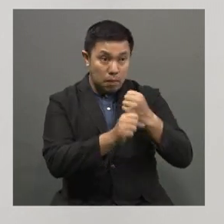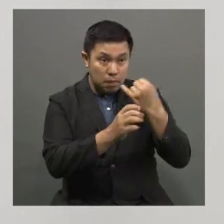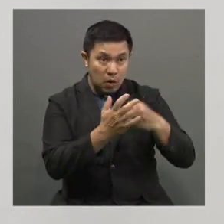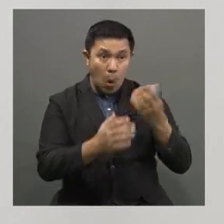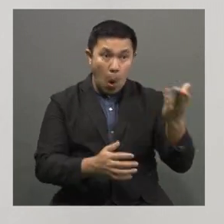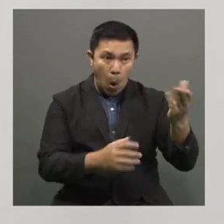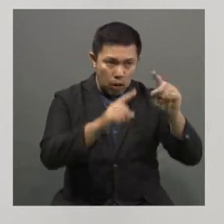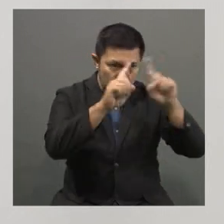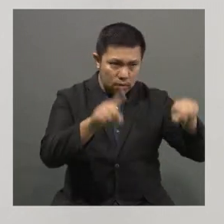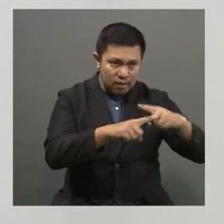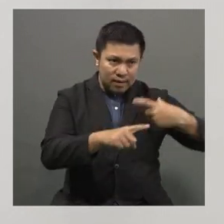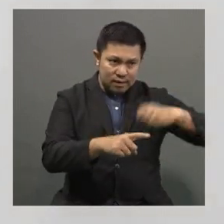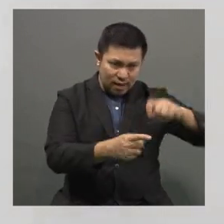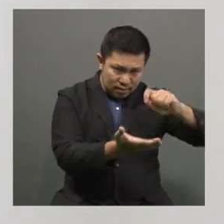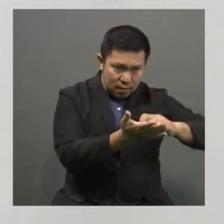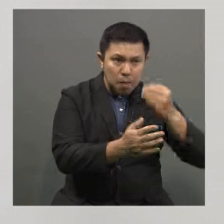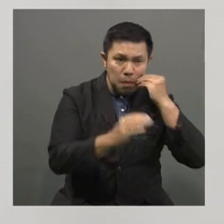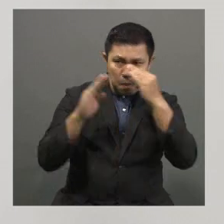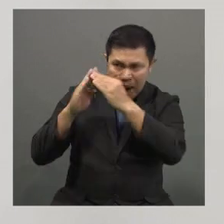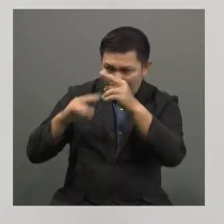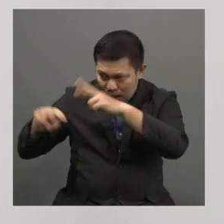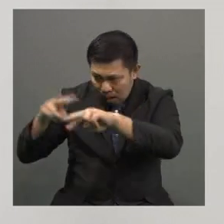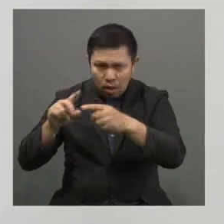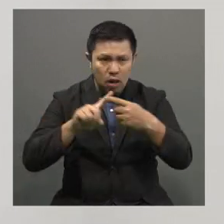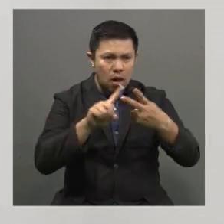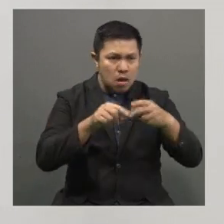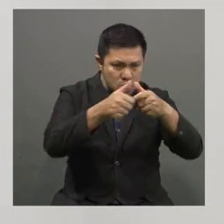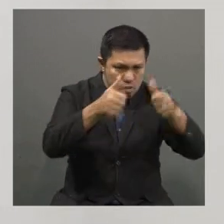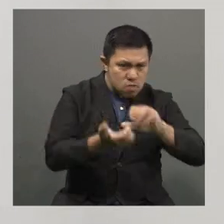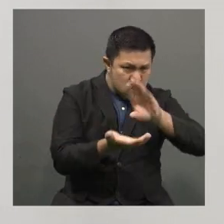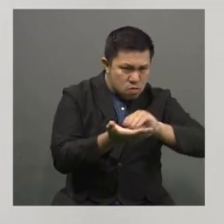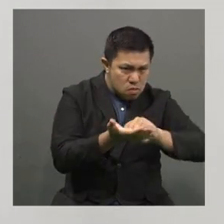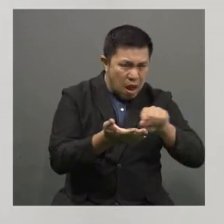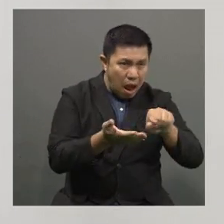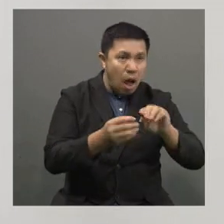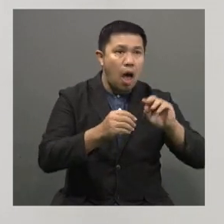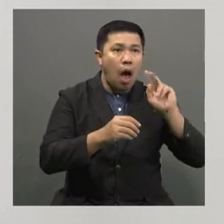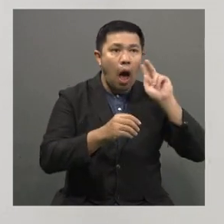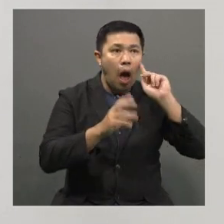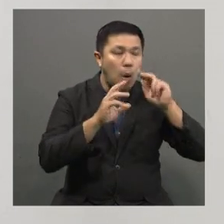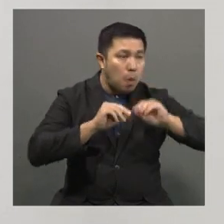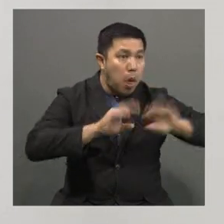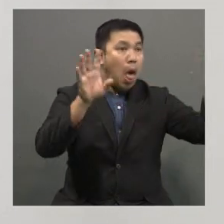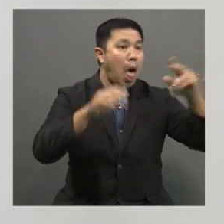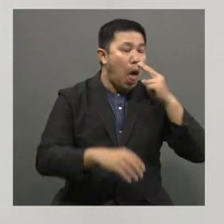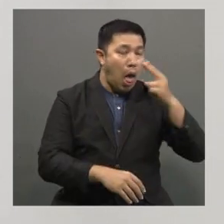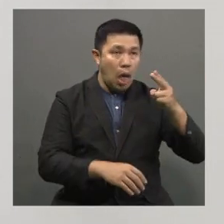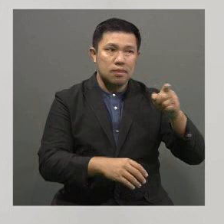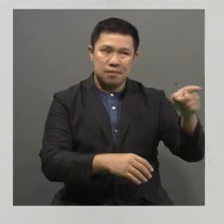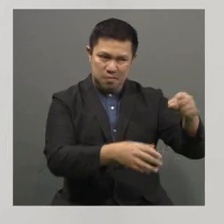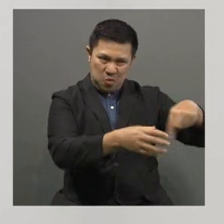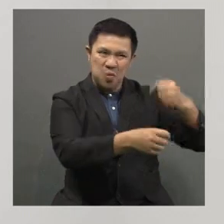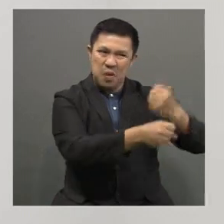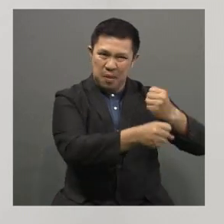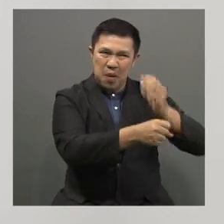หมายคนบ้านไปจนถึงทำให้สำนวนคดีหลุดเผยแพร่ออกมาเนี่ยอาจจะต้องทำให้ตำรวจชุดทำคดีต้องถูกดำเนินคดีกลับ